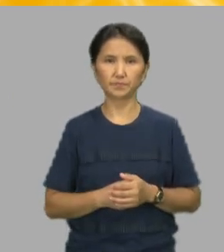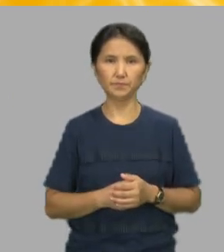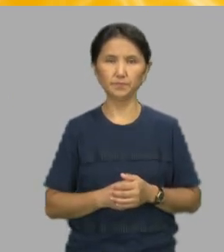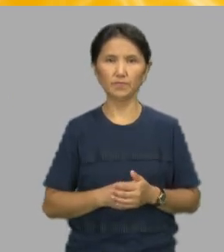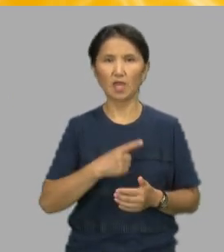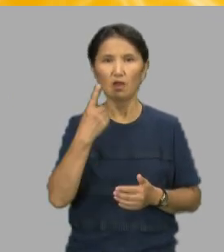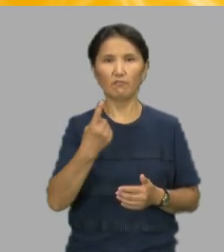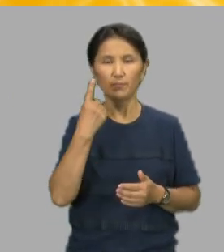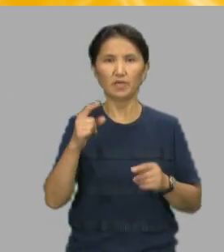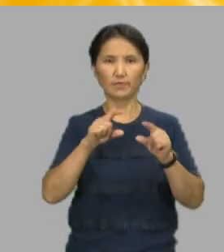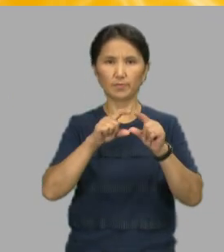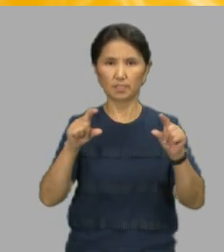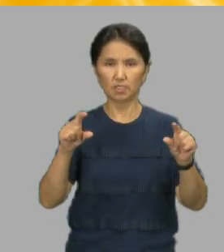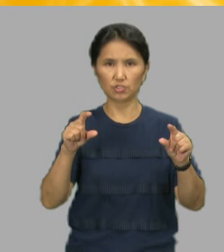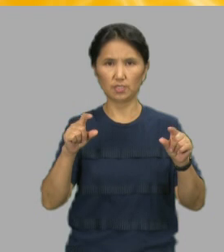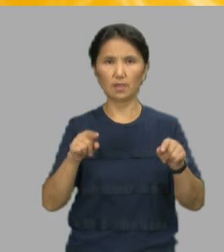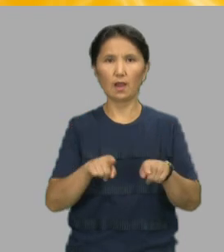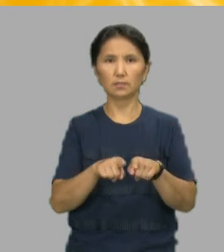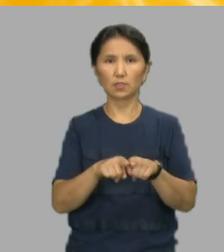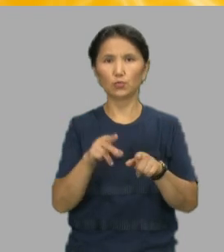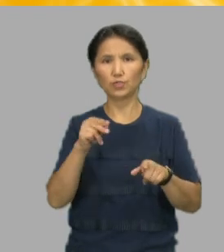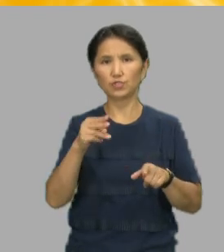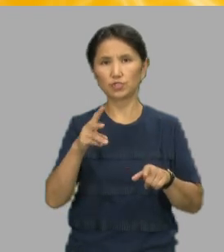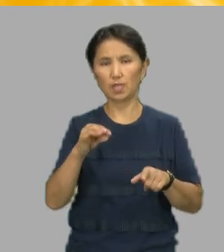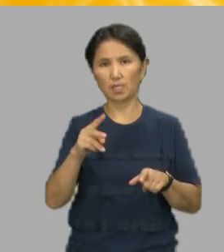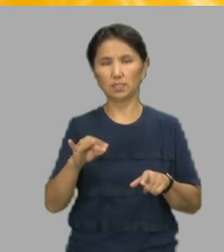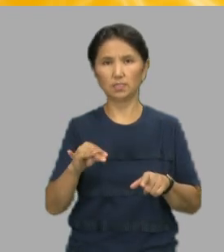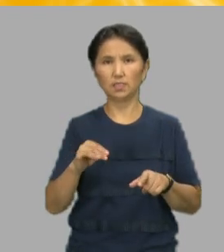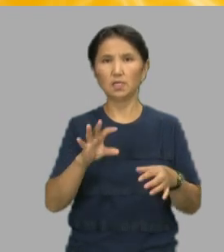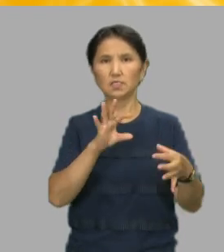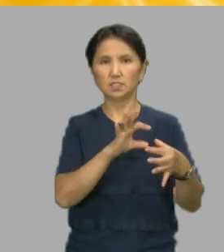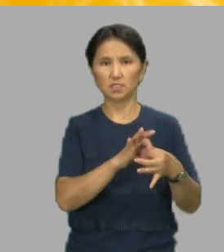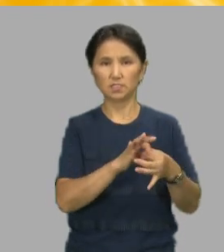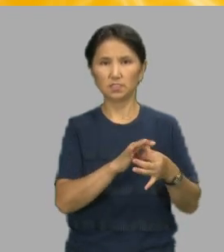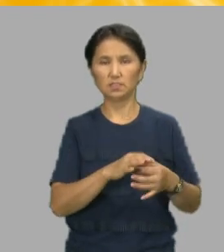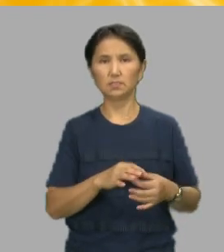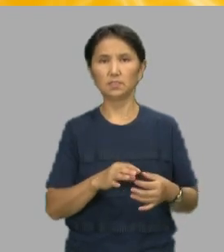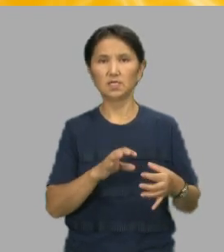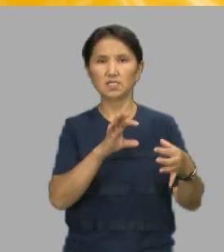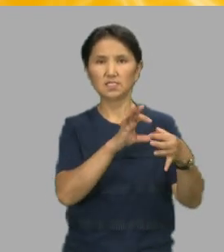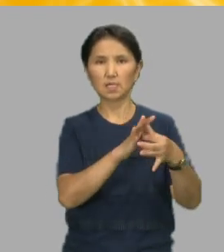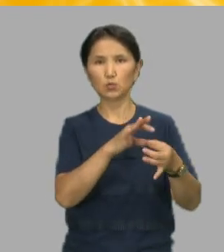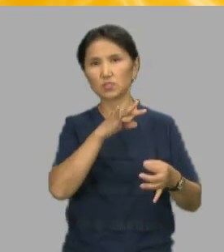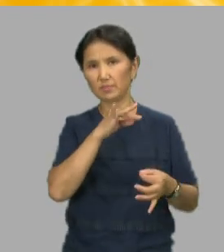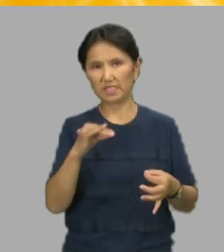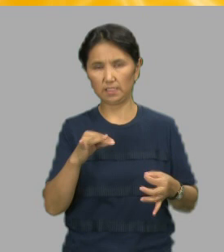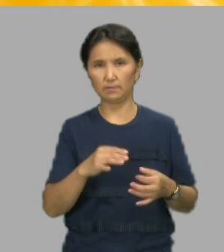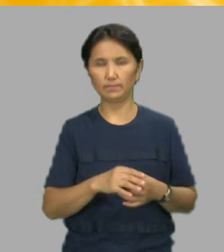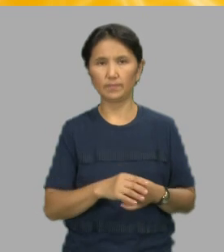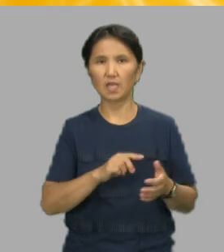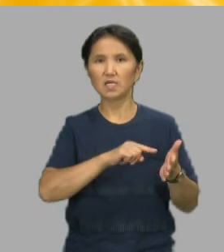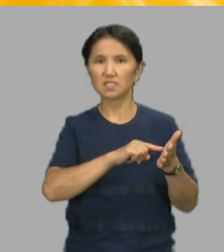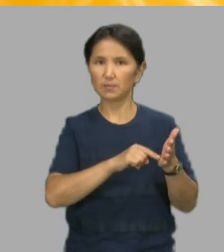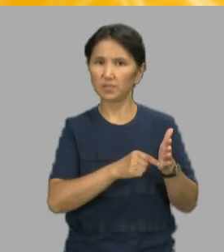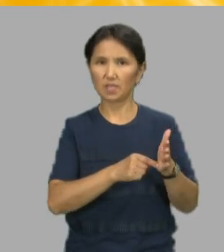Проверьте себя. В первом предложении однородные члены соединены